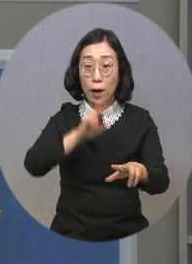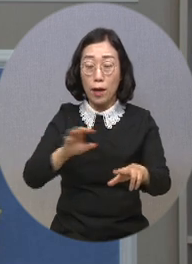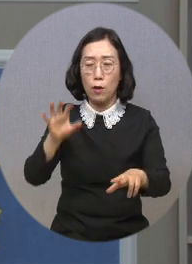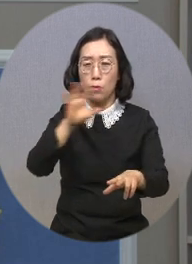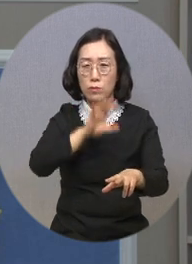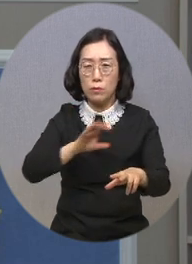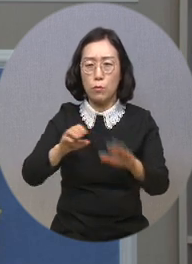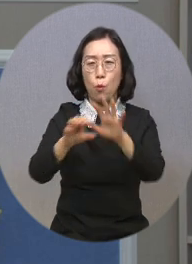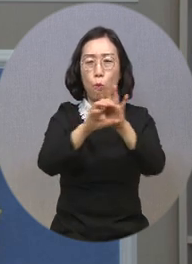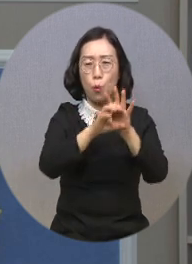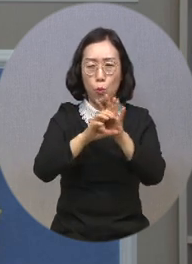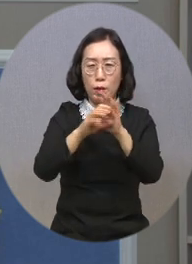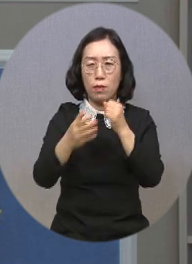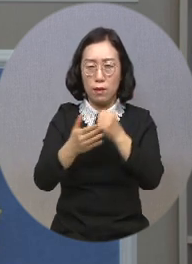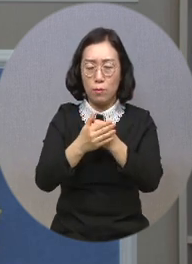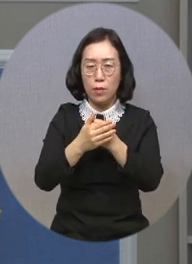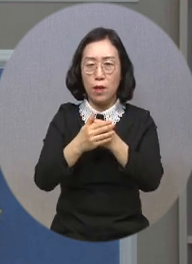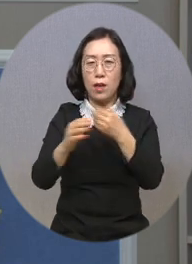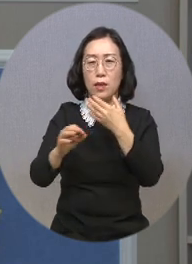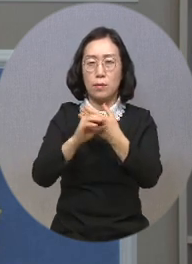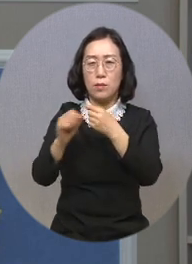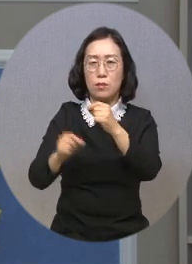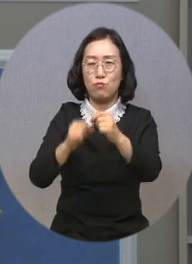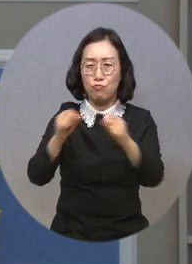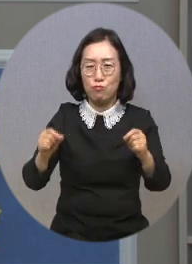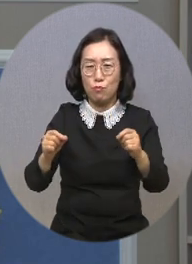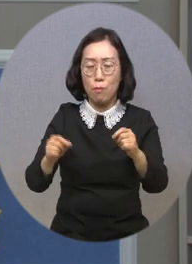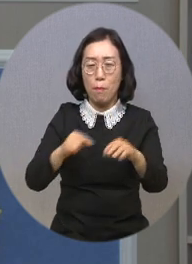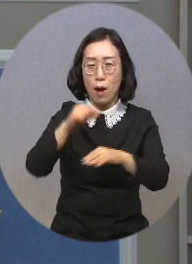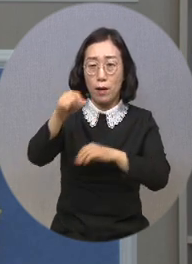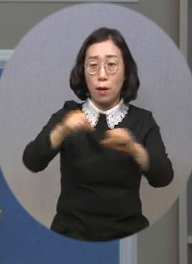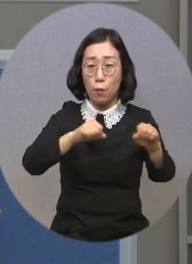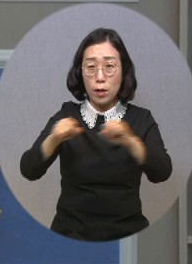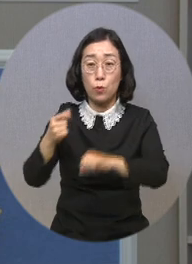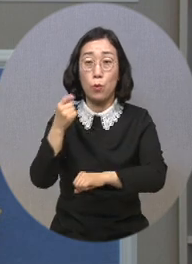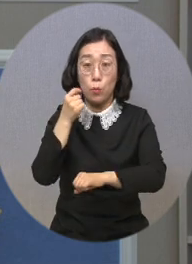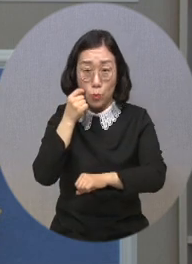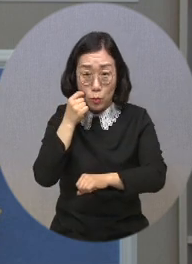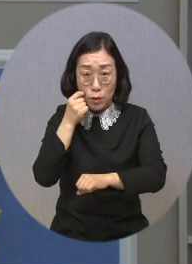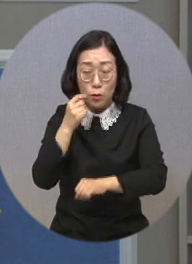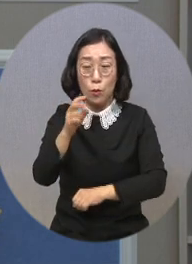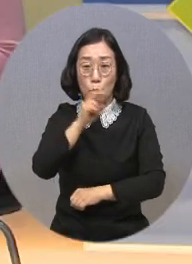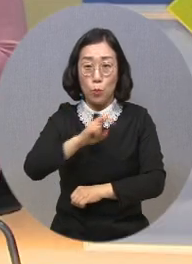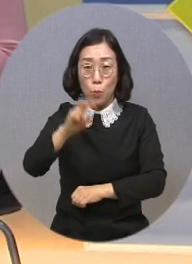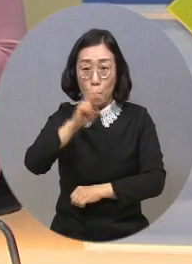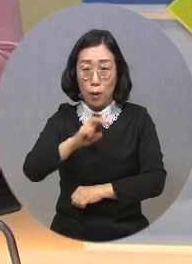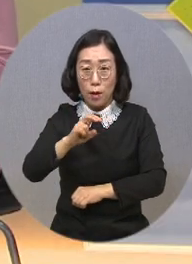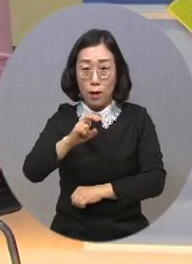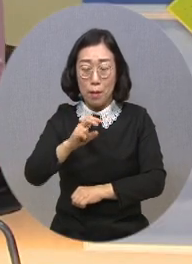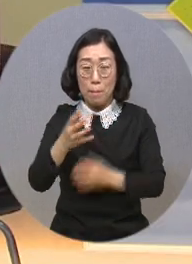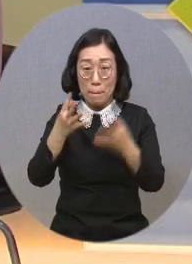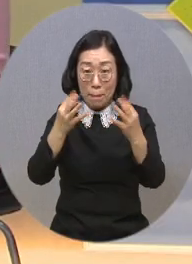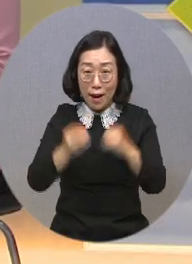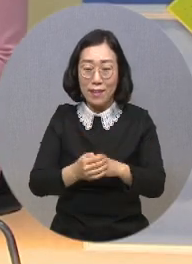코로나19 때문에 봉사 활동을 많이 이렇게 많이 못 하시고 노래 연습에 집중하셨다고 하더니 네. 정말로 그런 것 같습니다. 아,